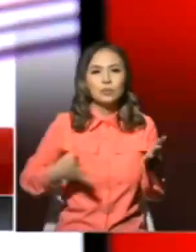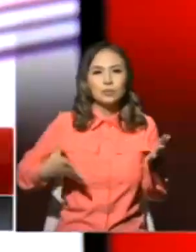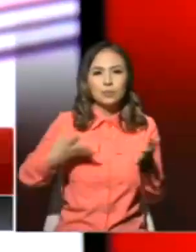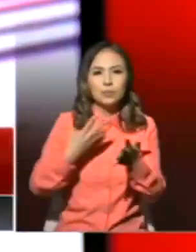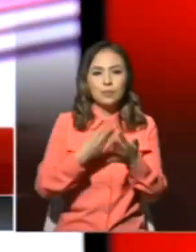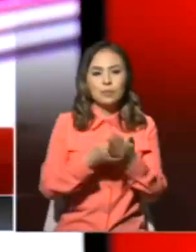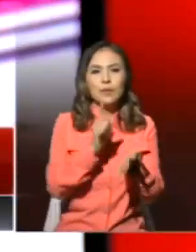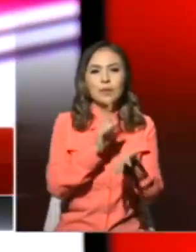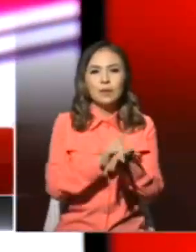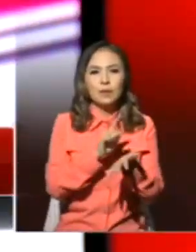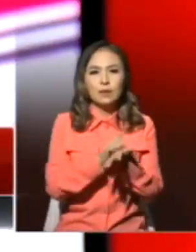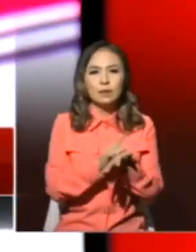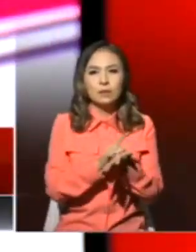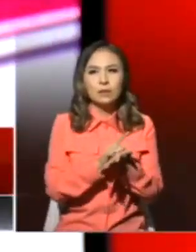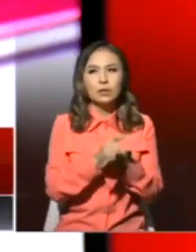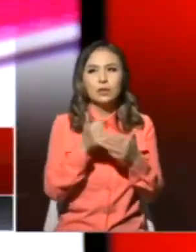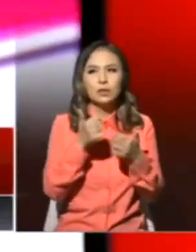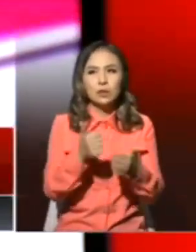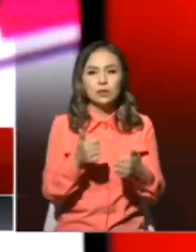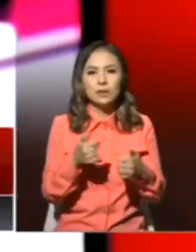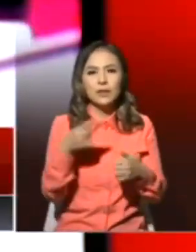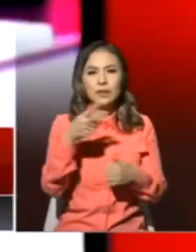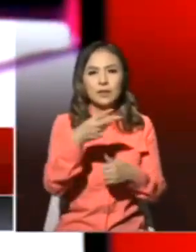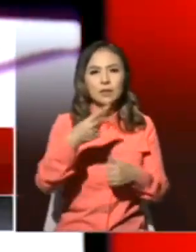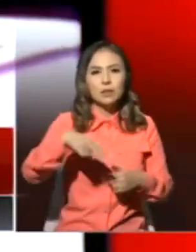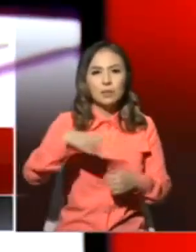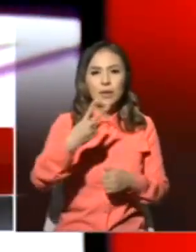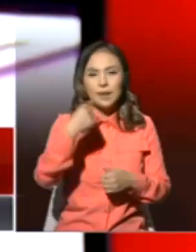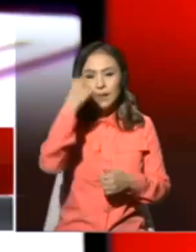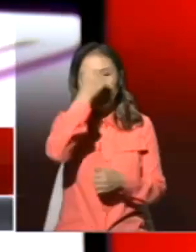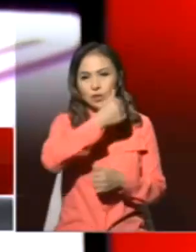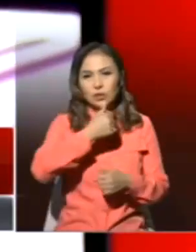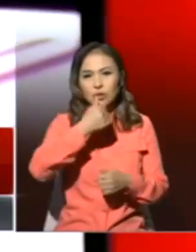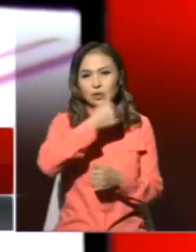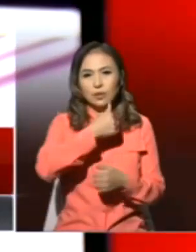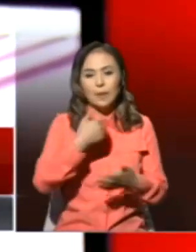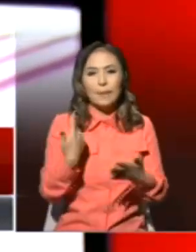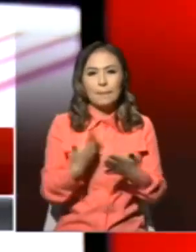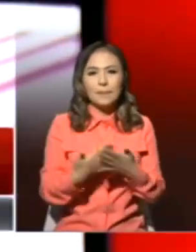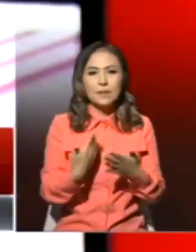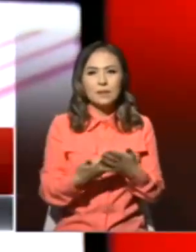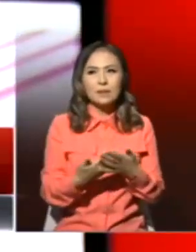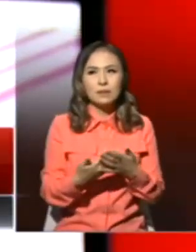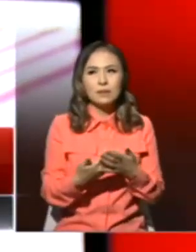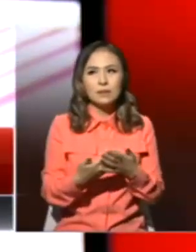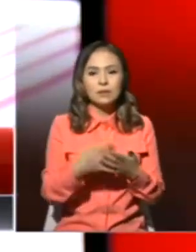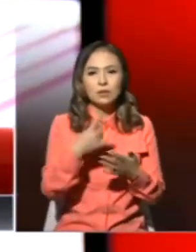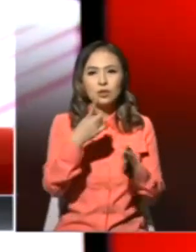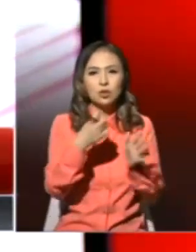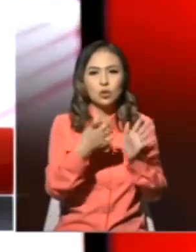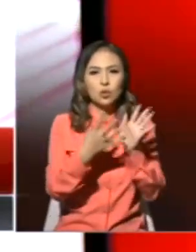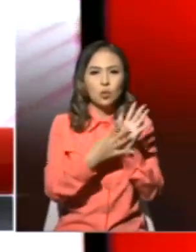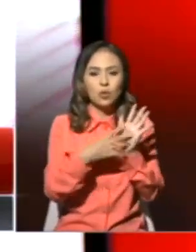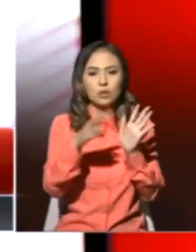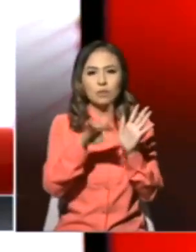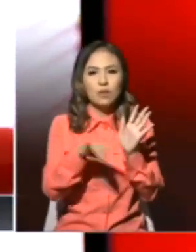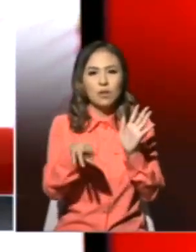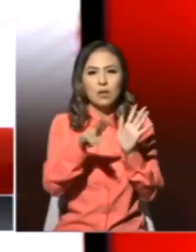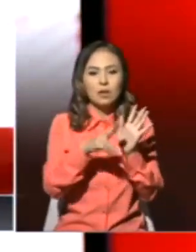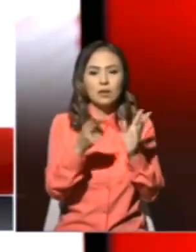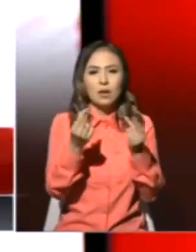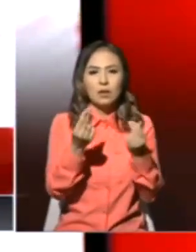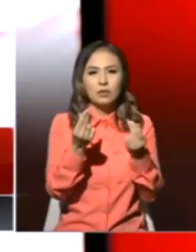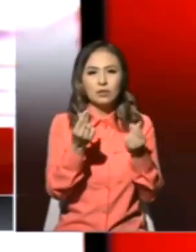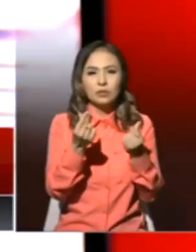төлеп жатырмыз дейді. Жақсы, 2022 жылы олар мысал үшін 109 миллиард теңге қаржы